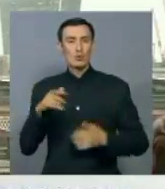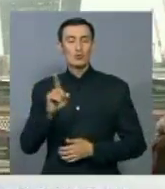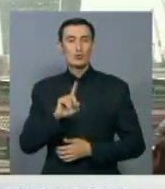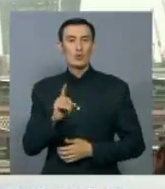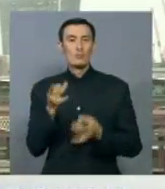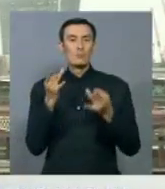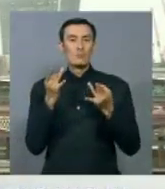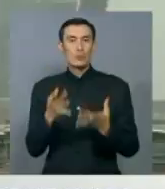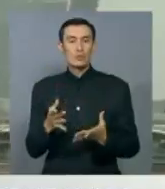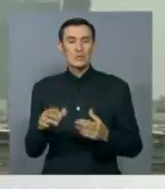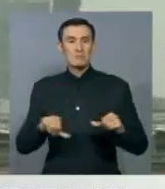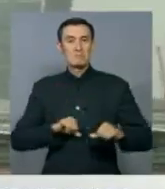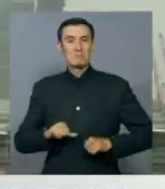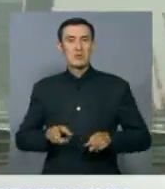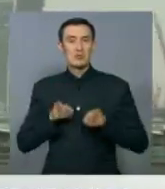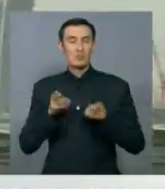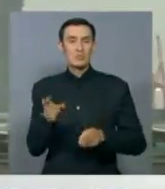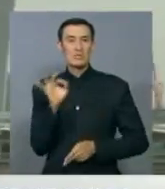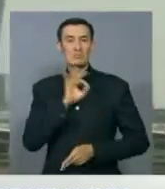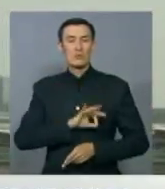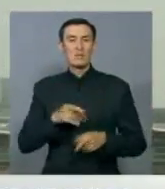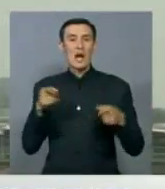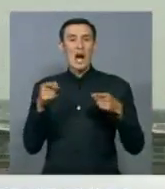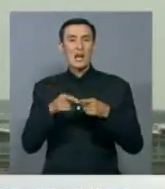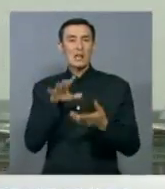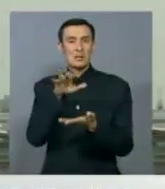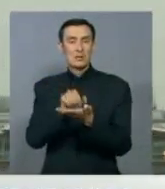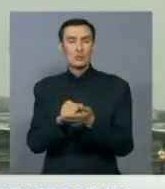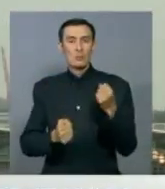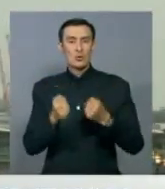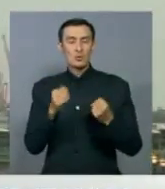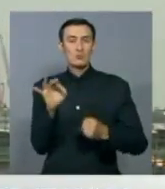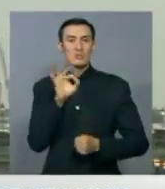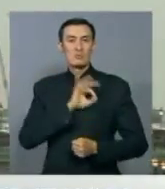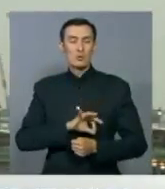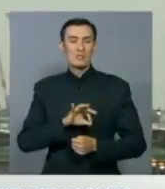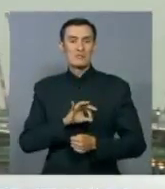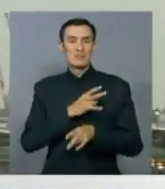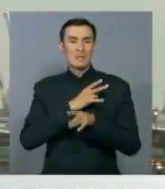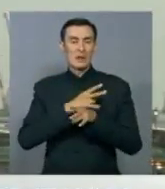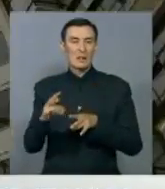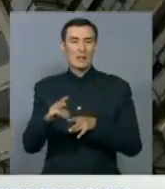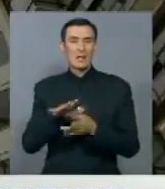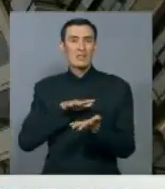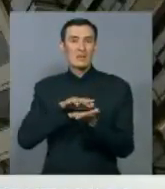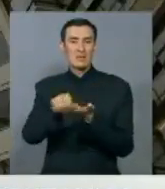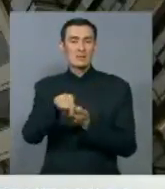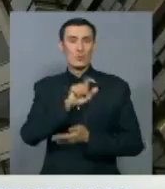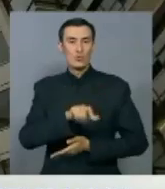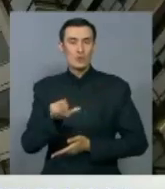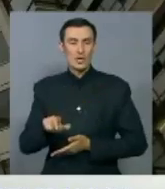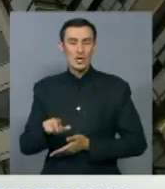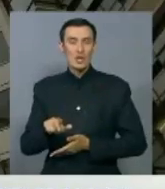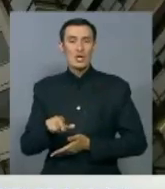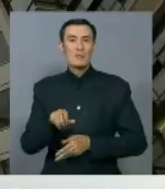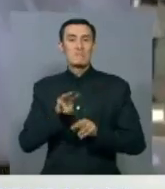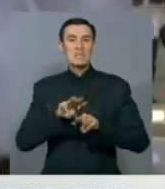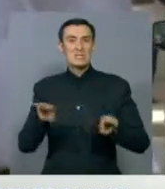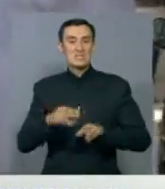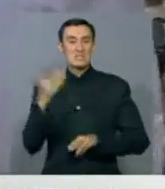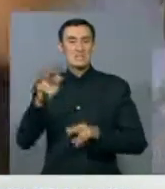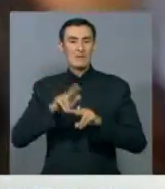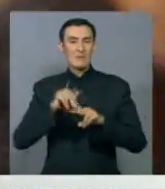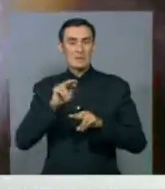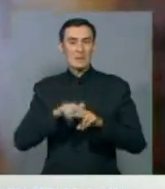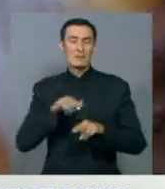как просто радикалы могут взять в аренду машину для организации терактов с наездом на пешеходов. Чиновники МВД